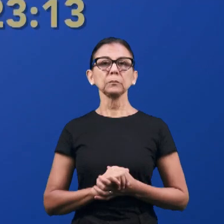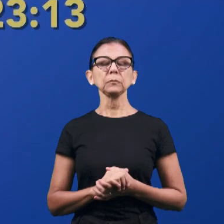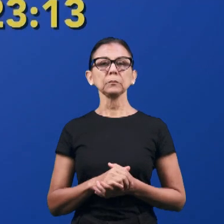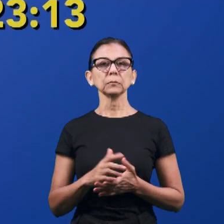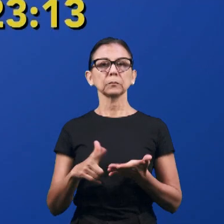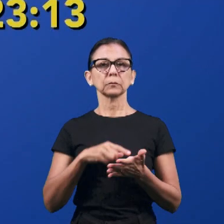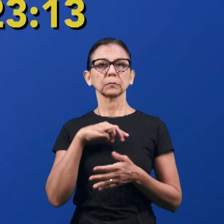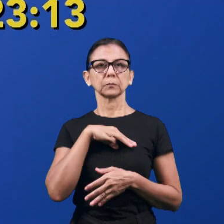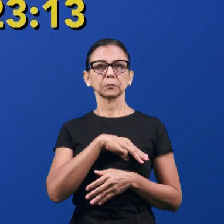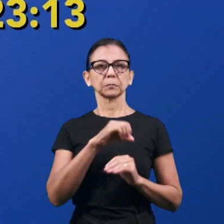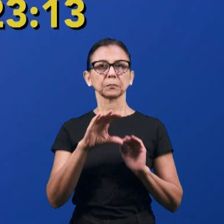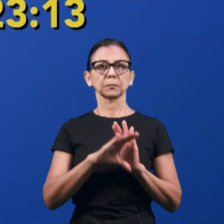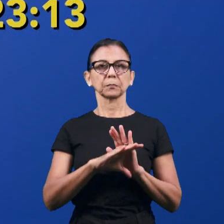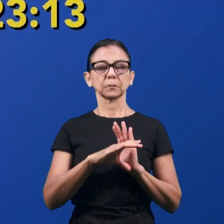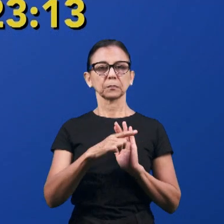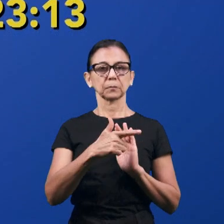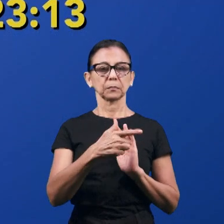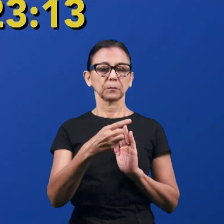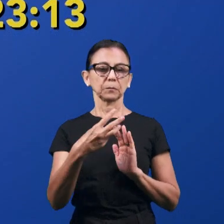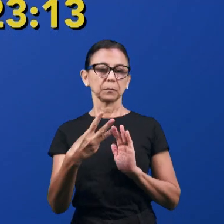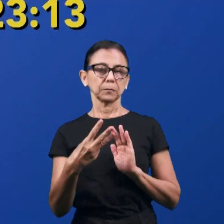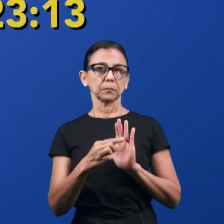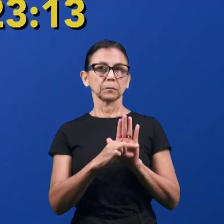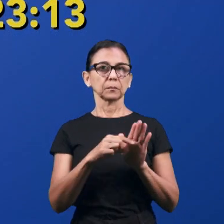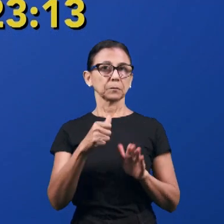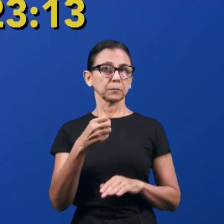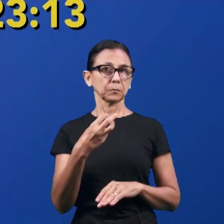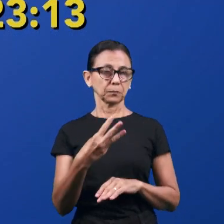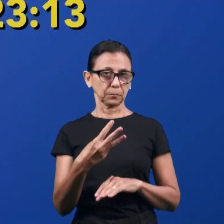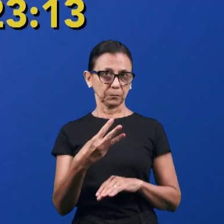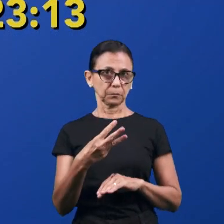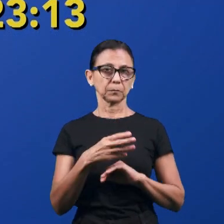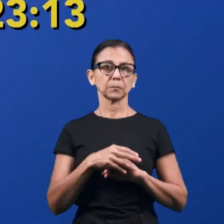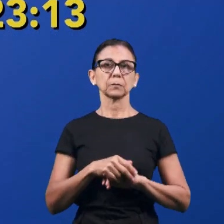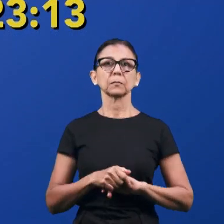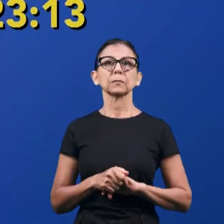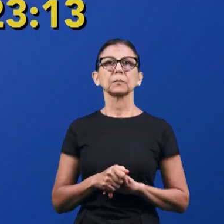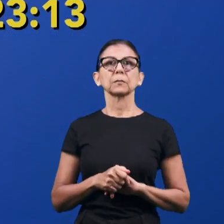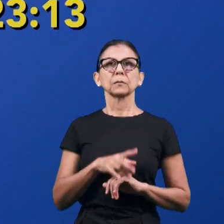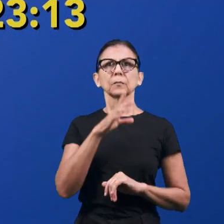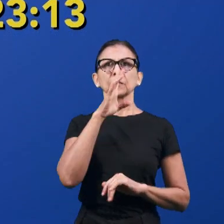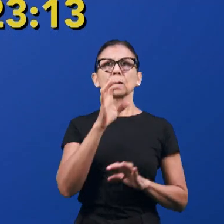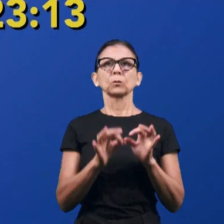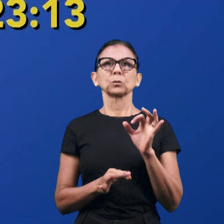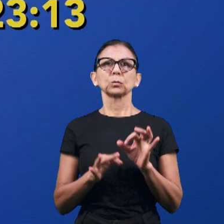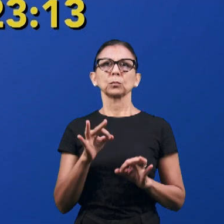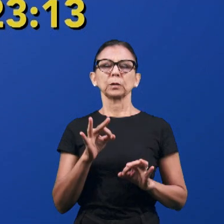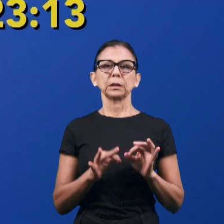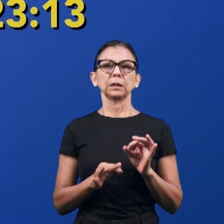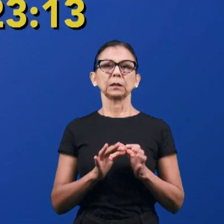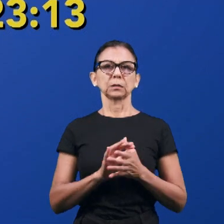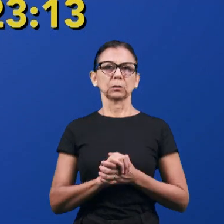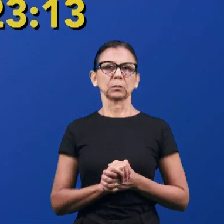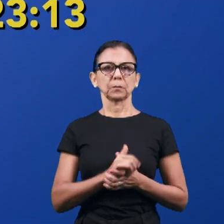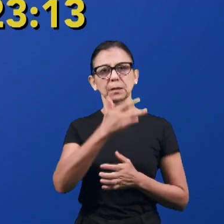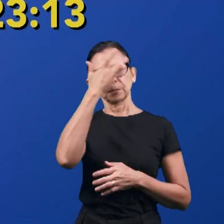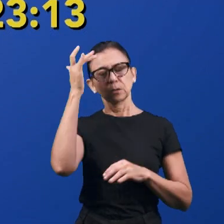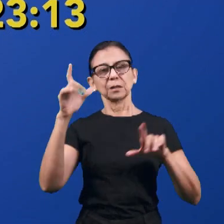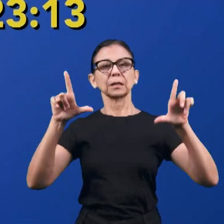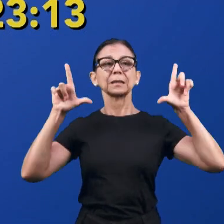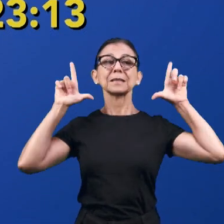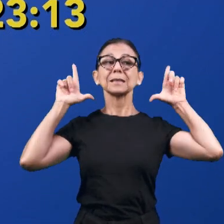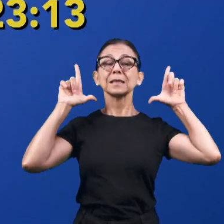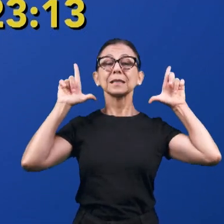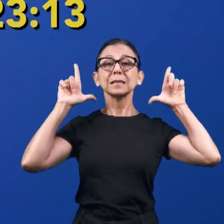livre de Matthieu, chapitre 23, au verset 13, que le jugement pour ceux qui veulent apparaître,